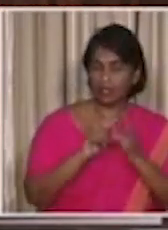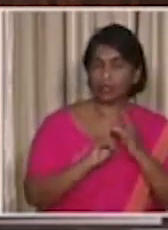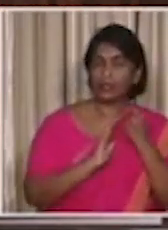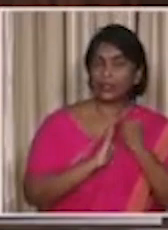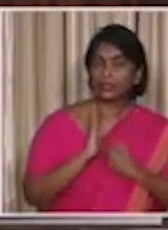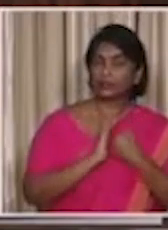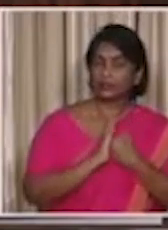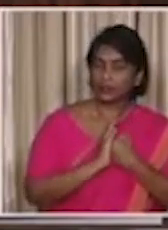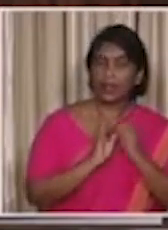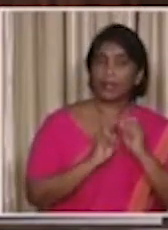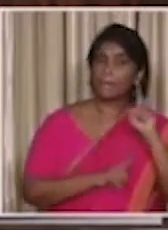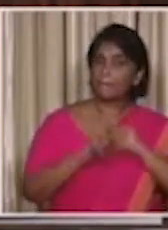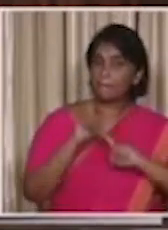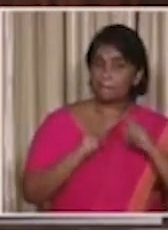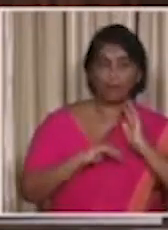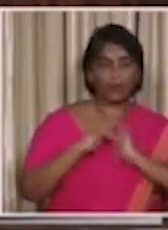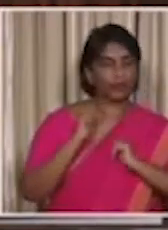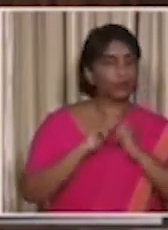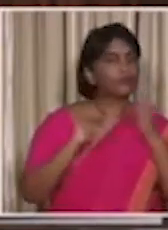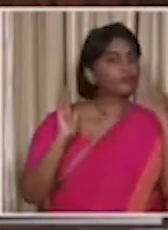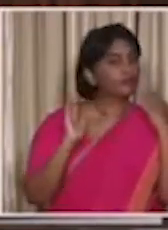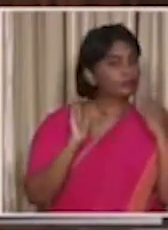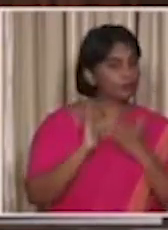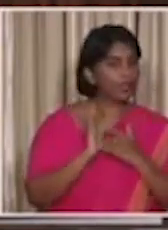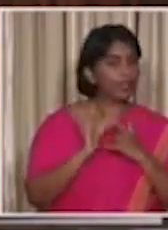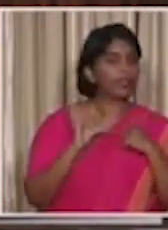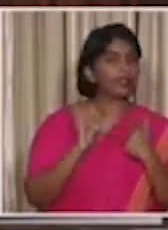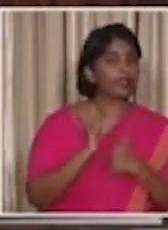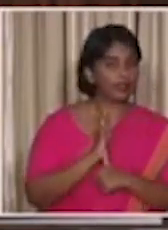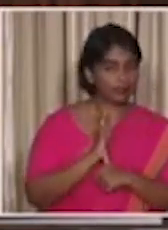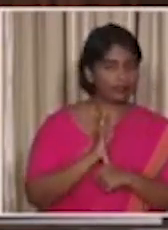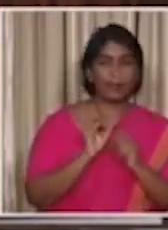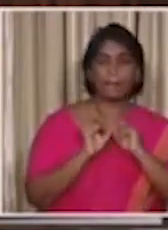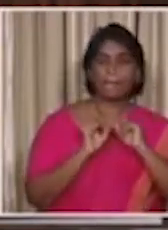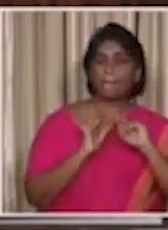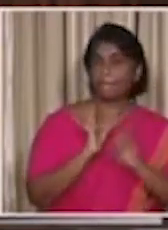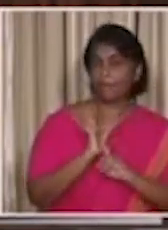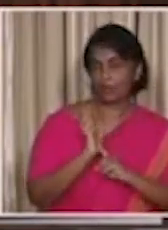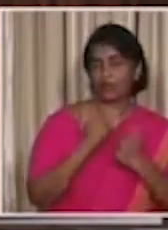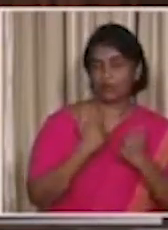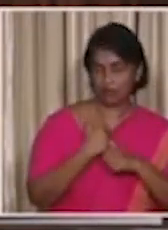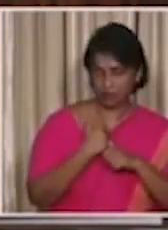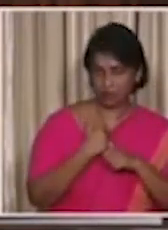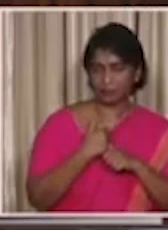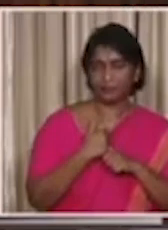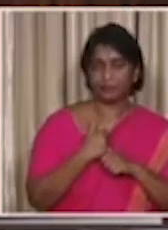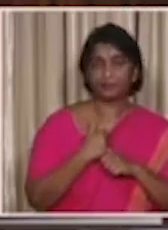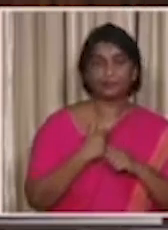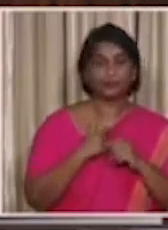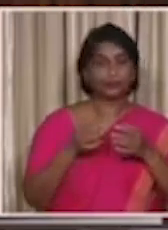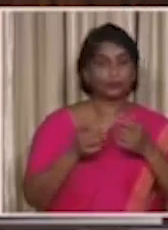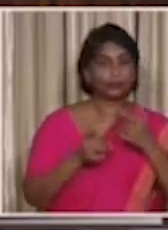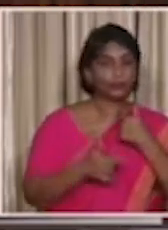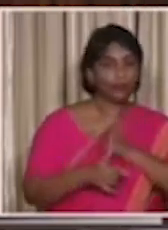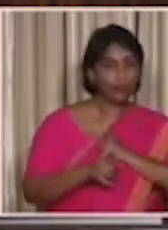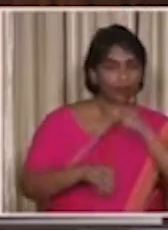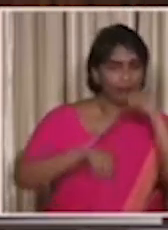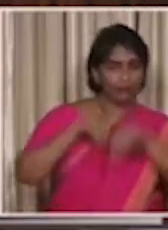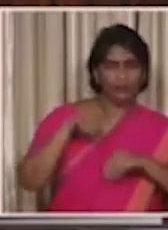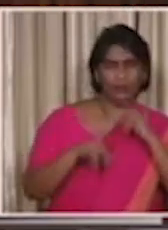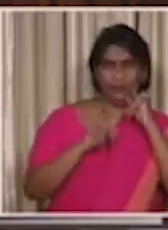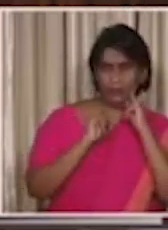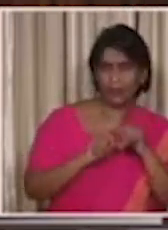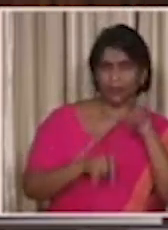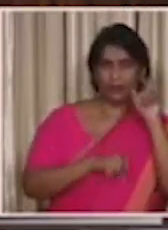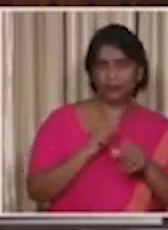ධර්ම සහ පාර්ලිමේන්තු ප්‍රමිතිය පිළිබඳ පනතක් කෙටුම්පත් කරනවා. මනාප ක්‍රමේ විවිධ